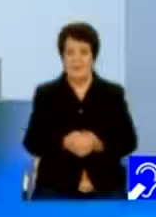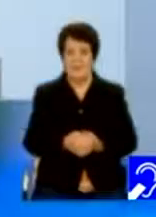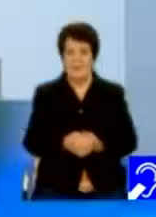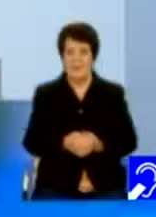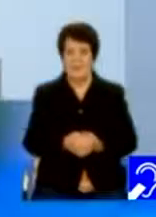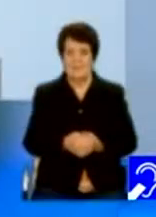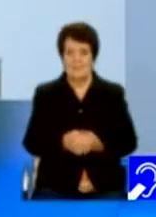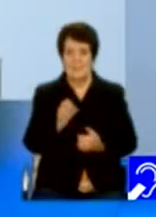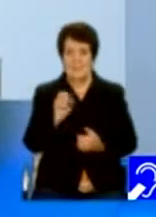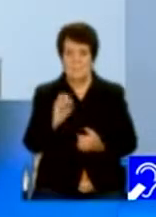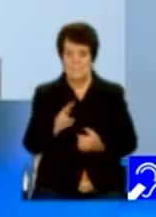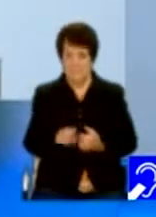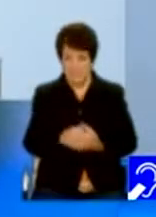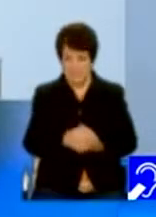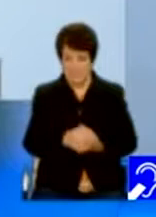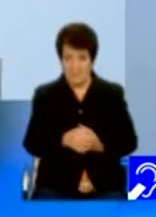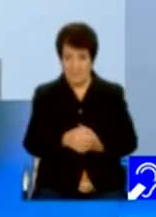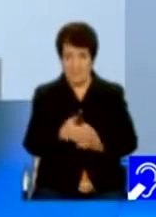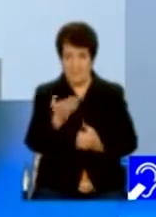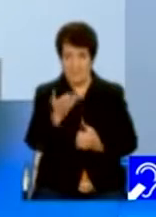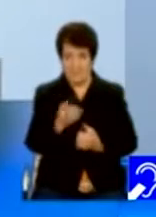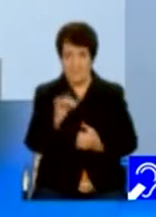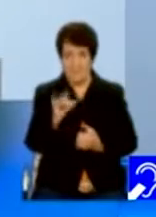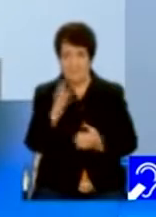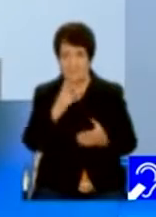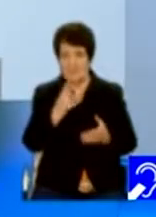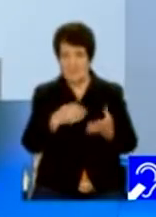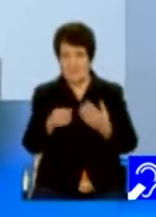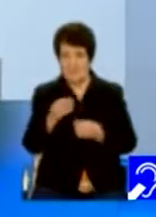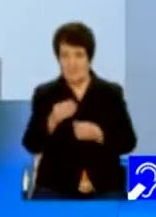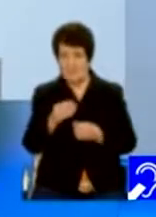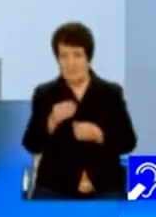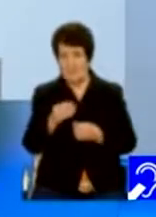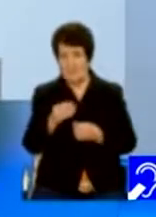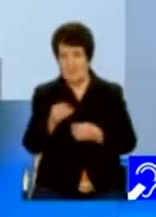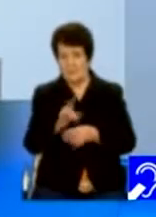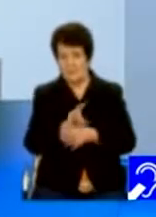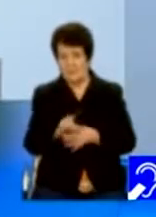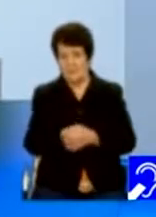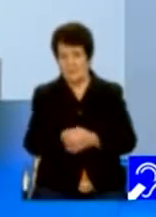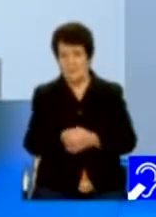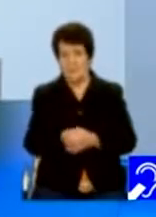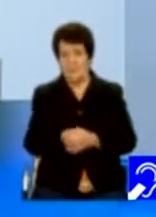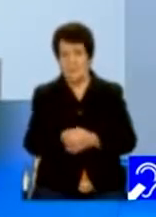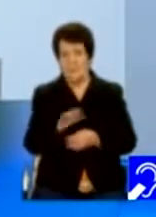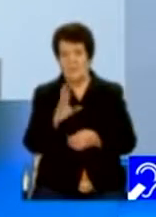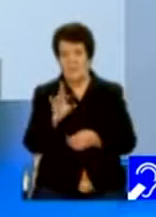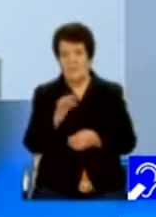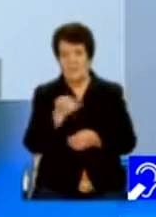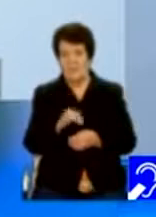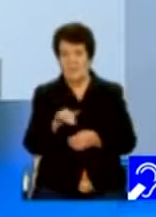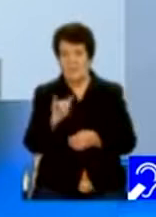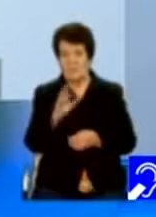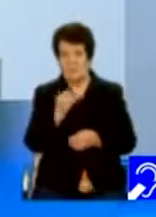când vorbesc membrii echipei lui... cum l-a numit Renato Osate în cadrul unei emisiuni. Deci pentru